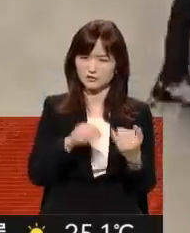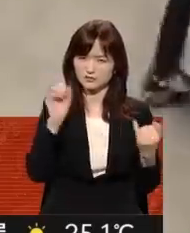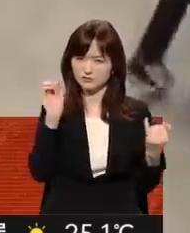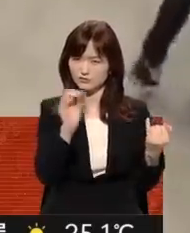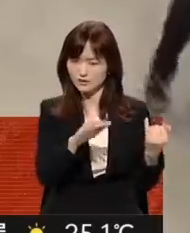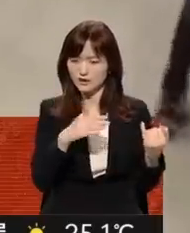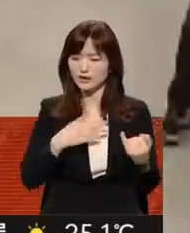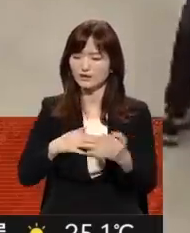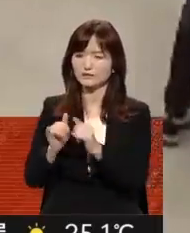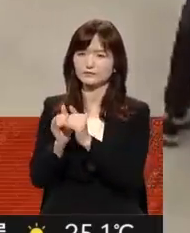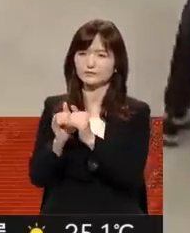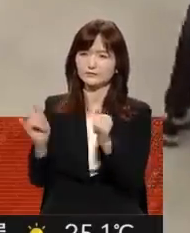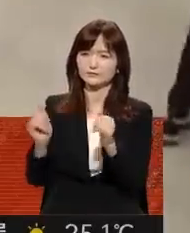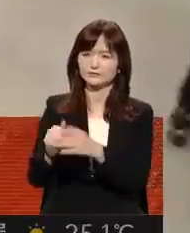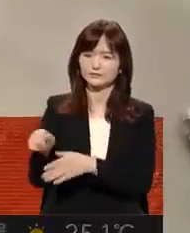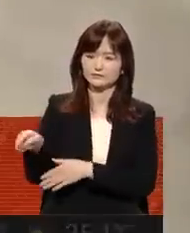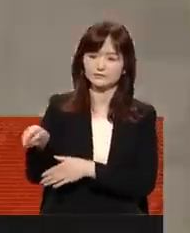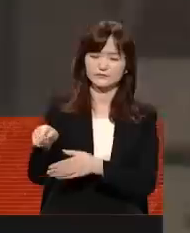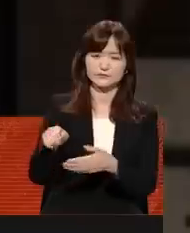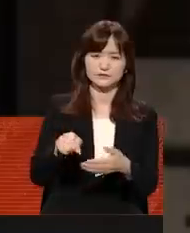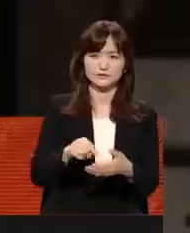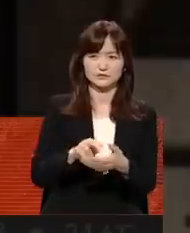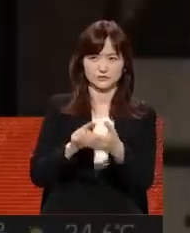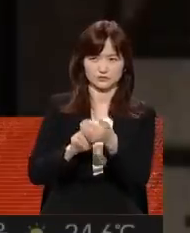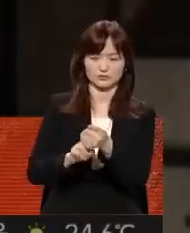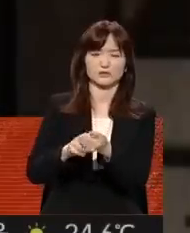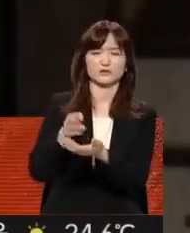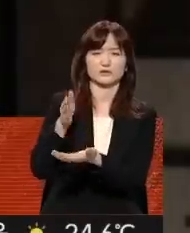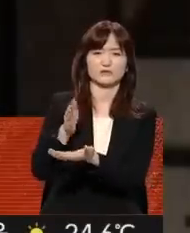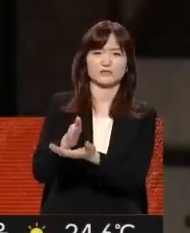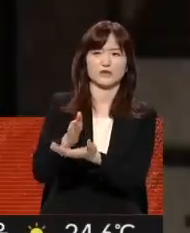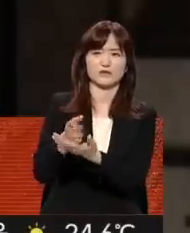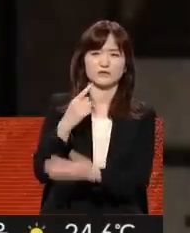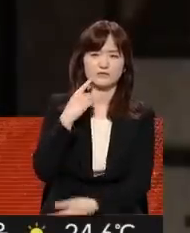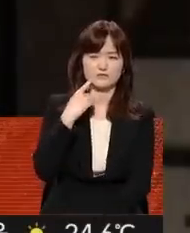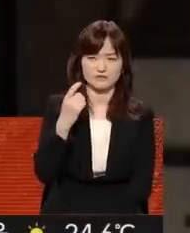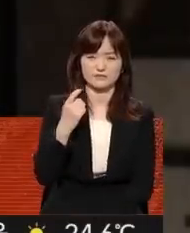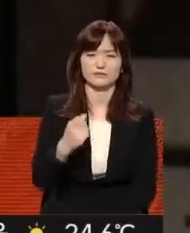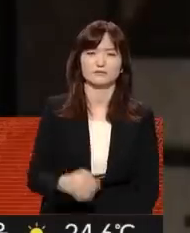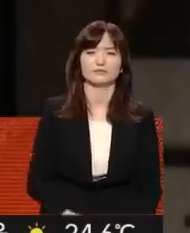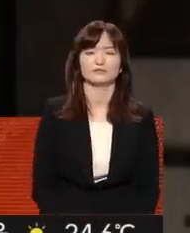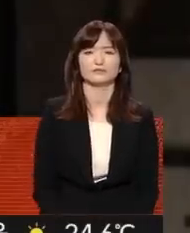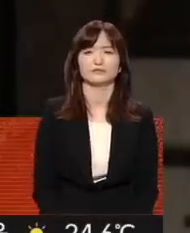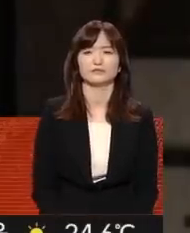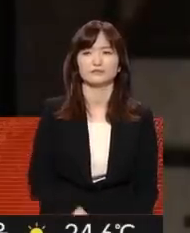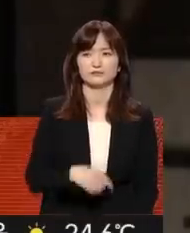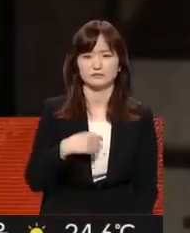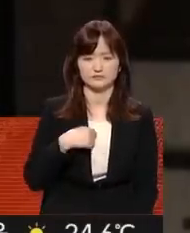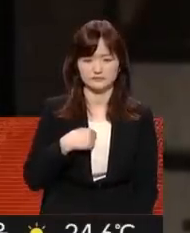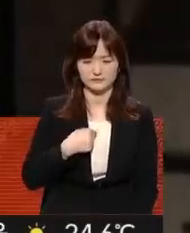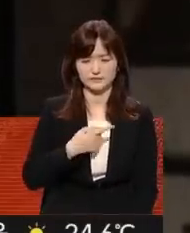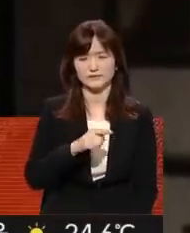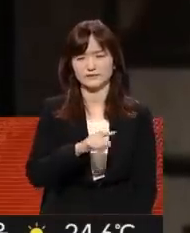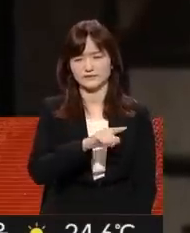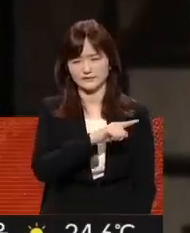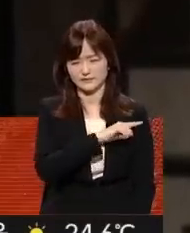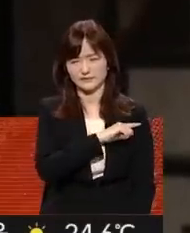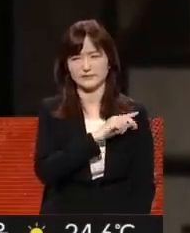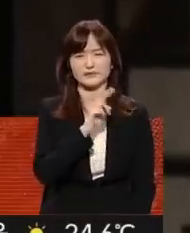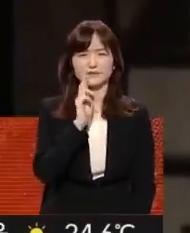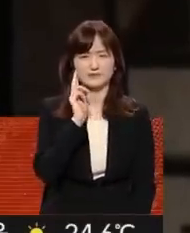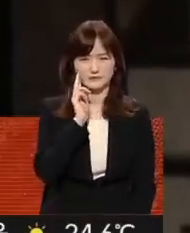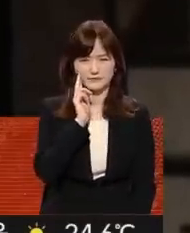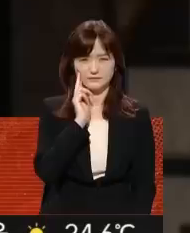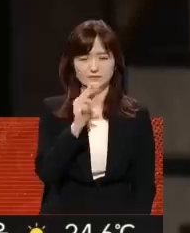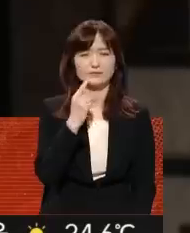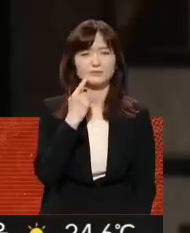아까 지인들에게 이들을 숨겨주지 말라라는 식으로 협박을 했다는 점, 그 점이 자기에게는 가장 좀